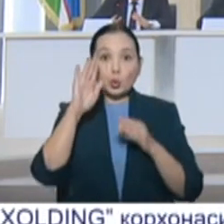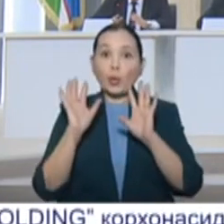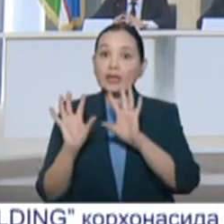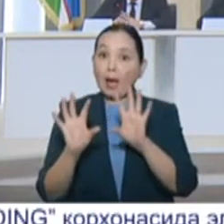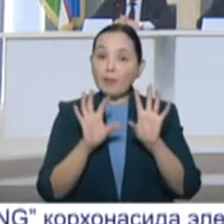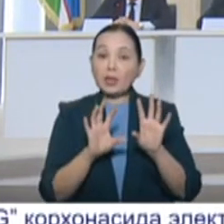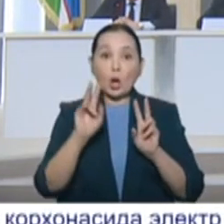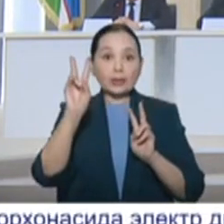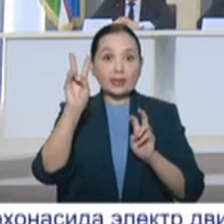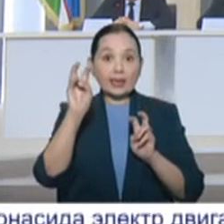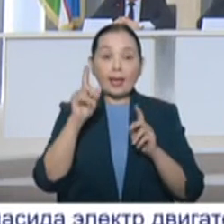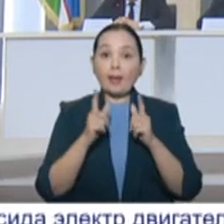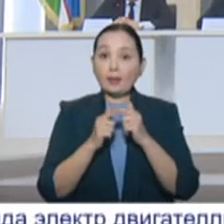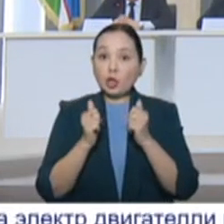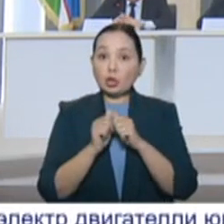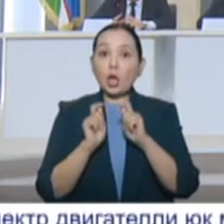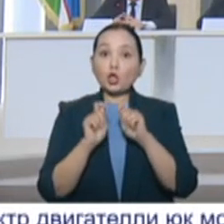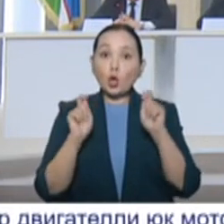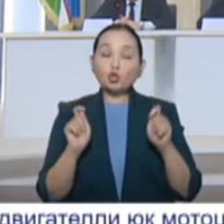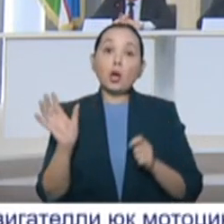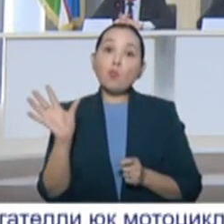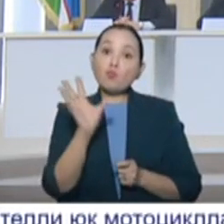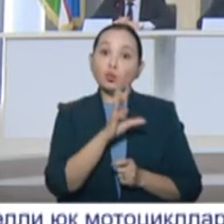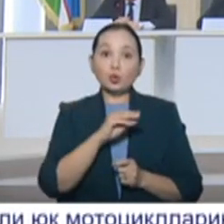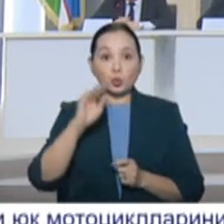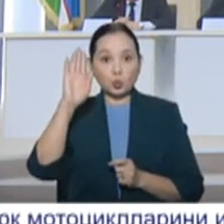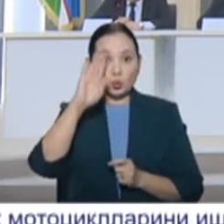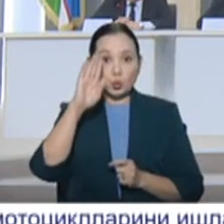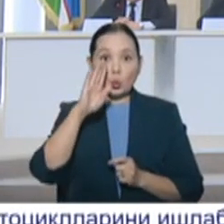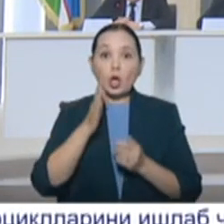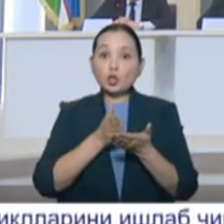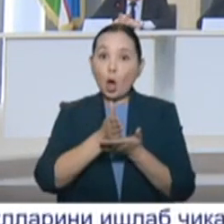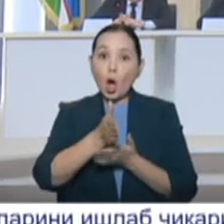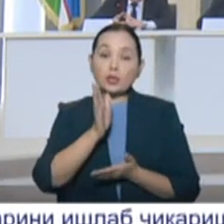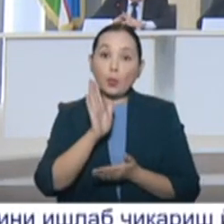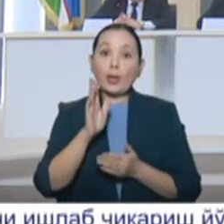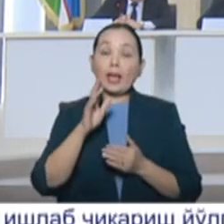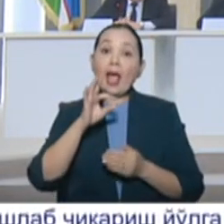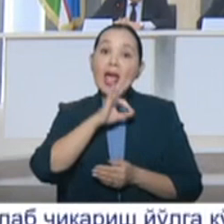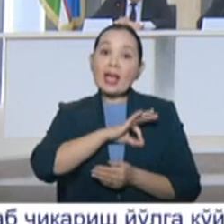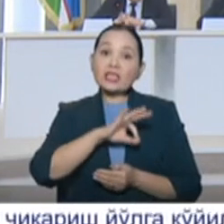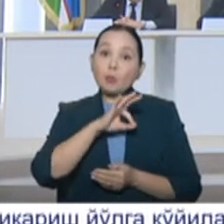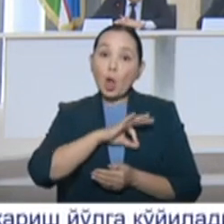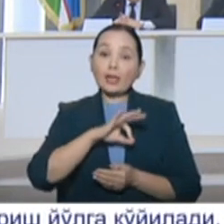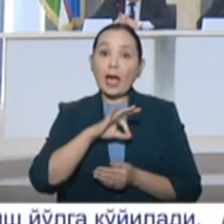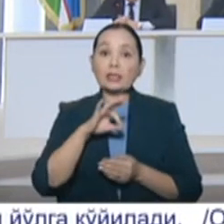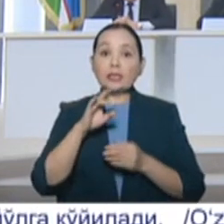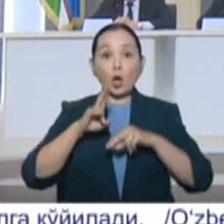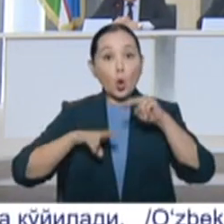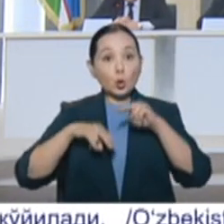degan tashkilot ochilib, butun suv sohasi bo'yicha eksploatatsiya nimalari